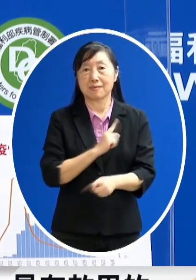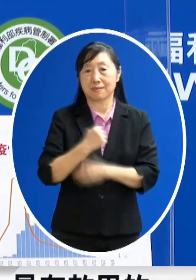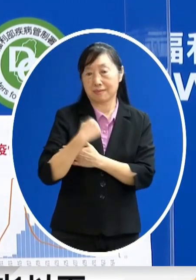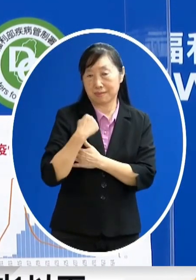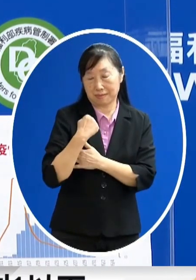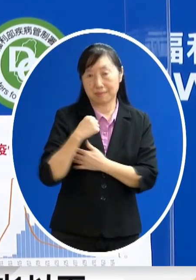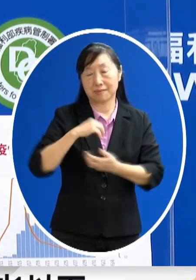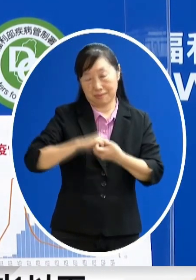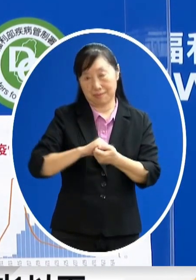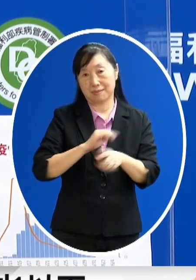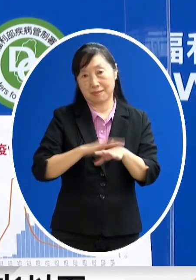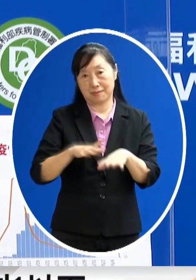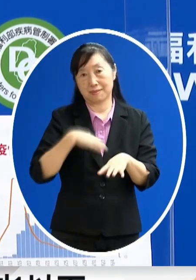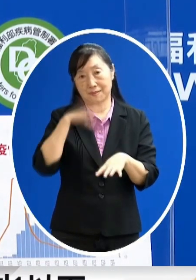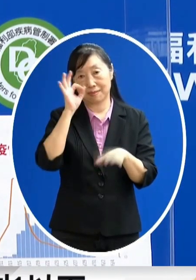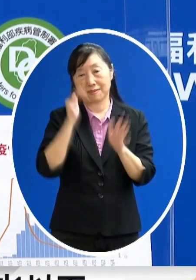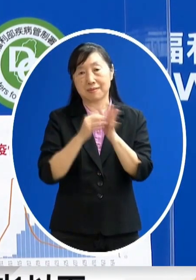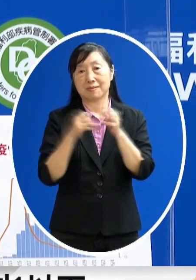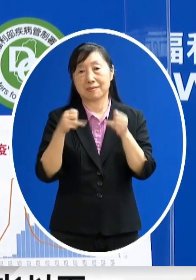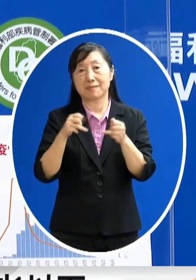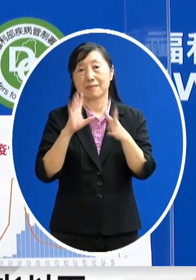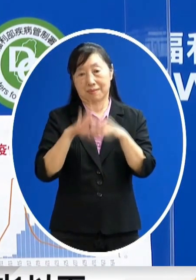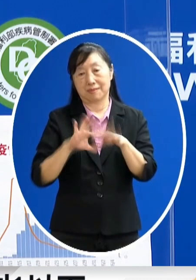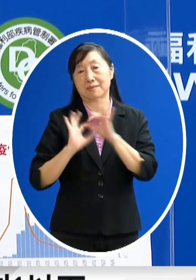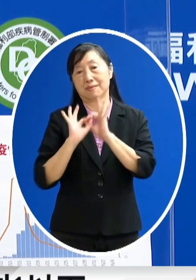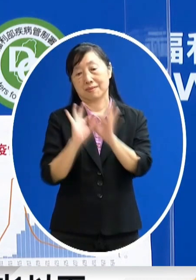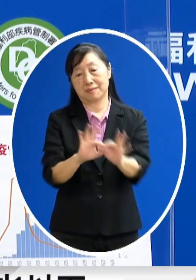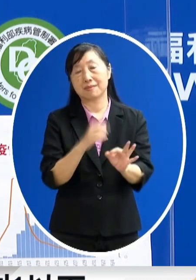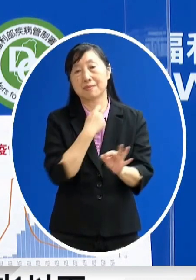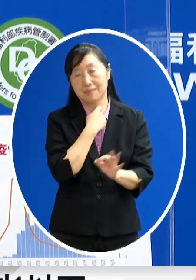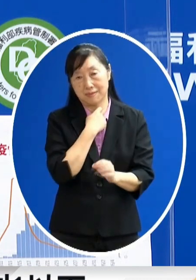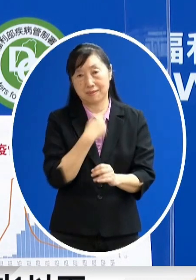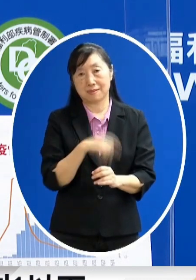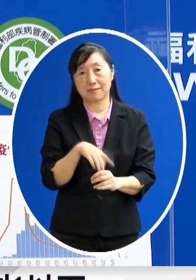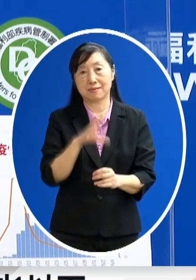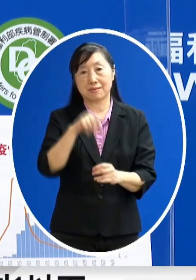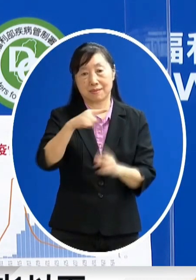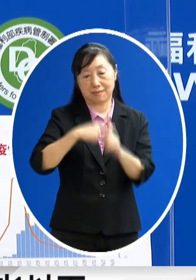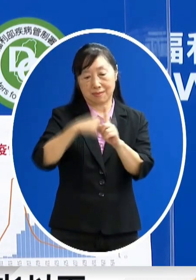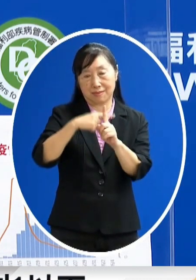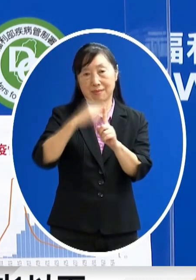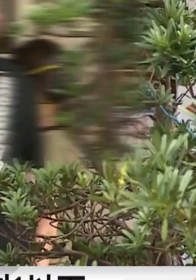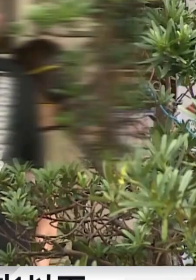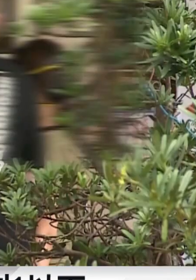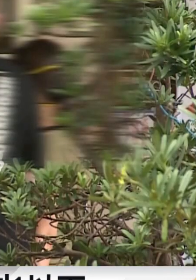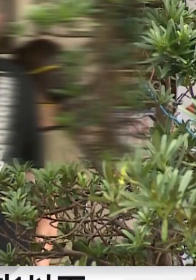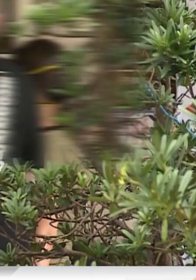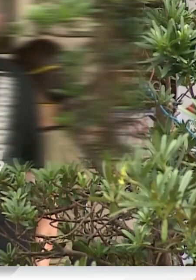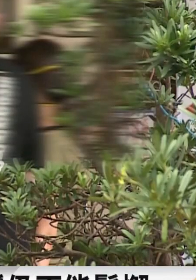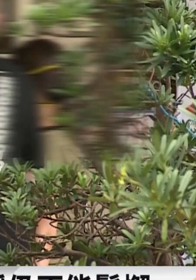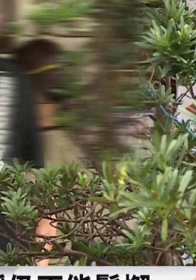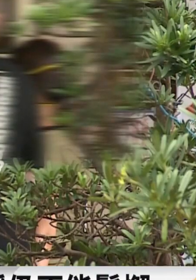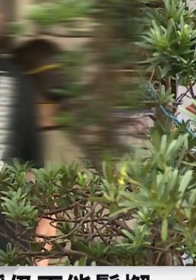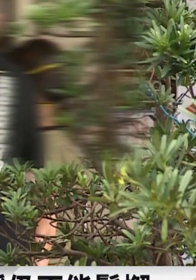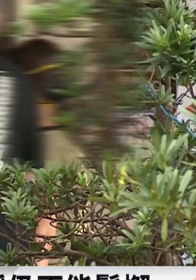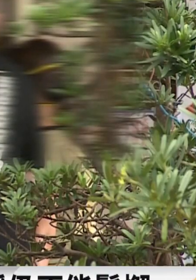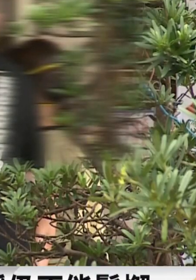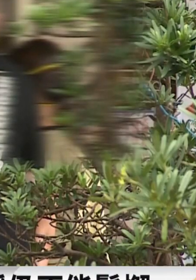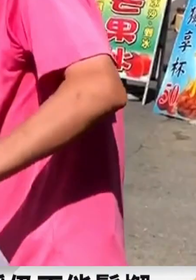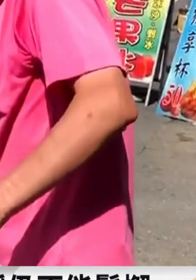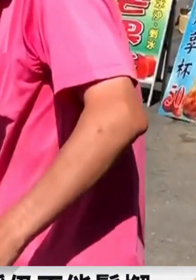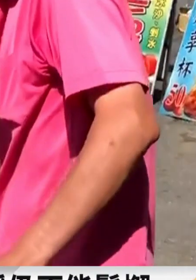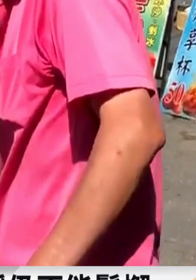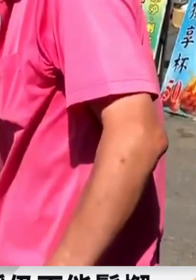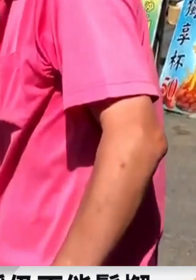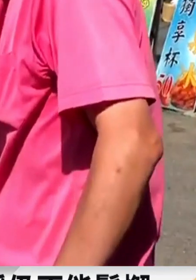效果的，那要再持续，希望把这个 RT 值呢降到一以下。 防疫视同作战，强调若维